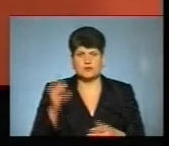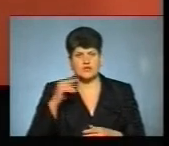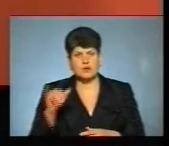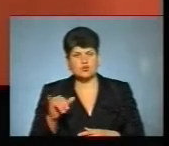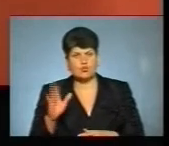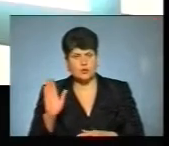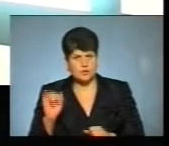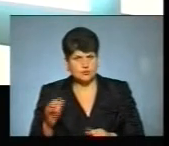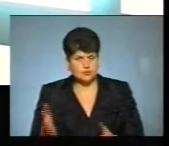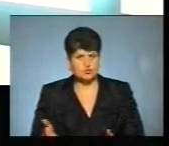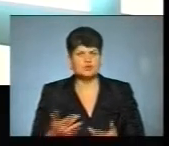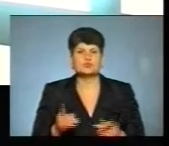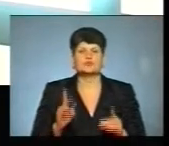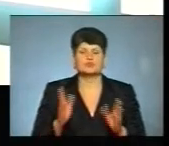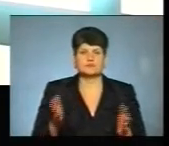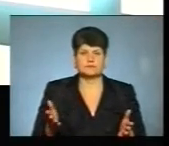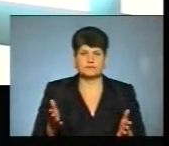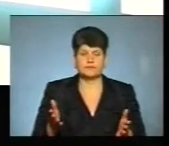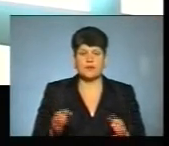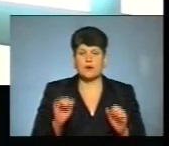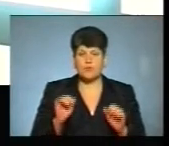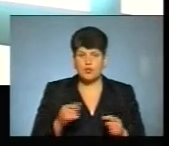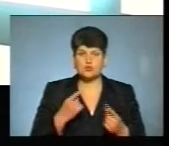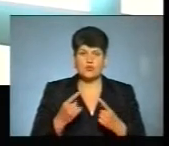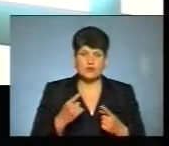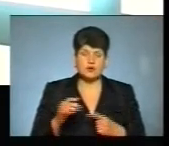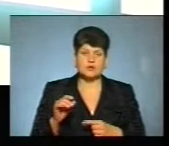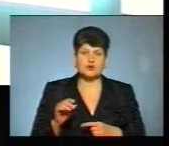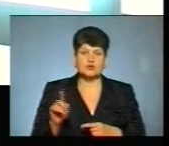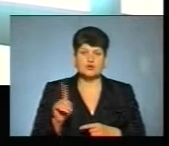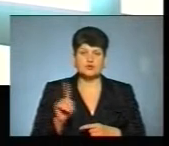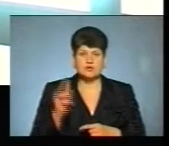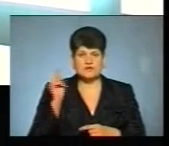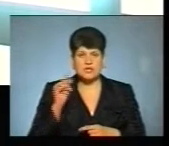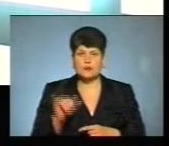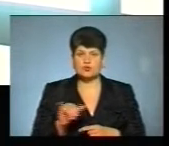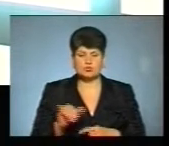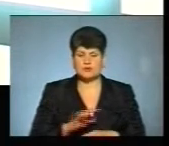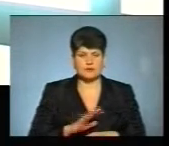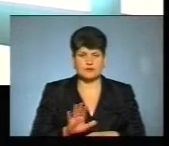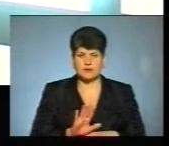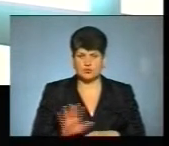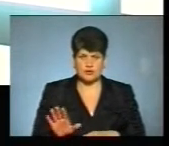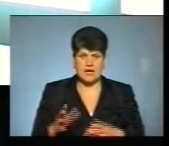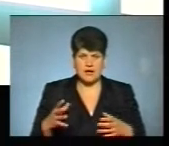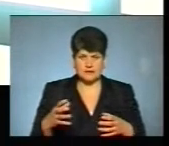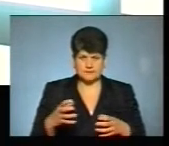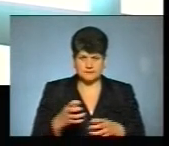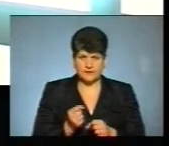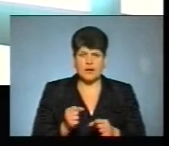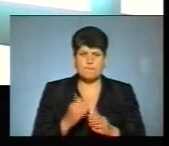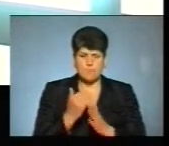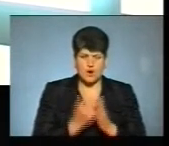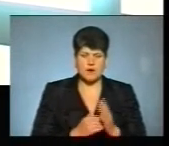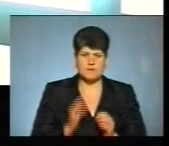ще якихось таких? Можу говорити про те, що навчання по суботах не буде, але ущільнення програми однозначно буде.